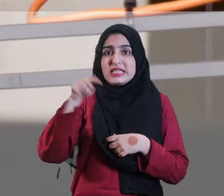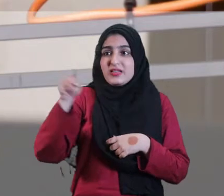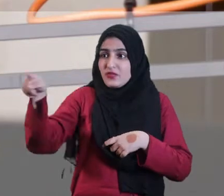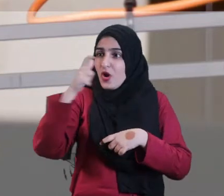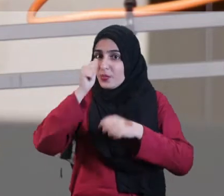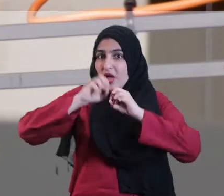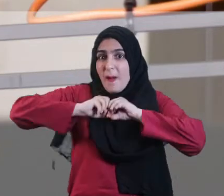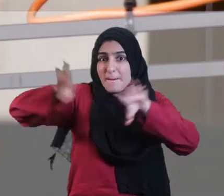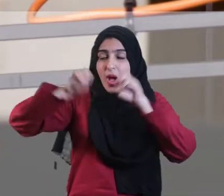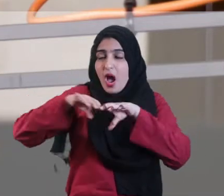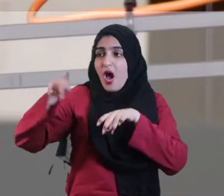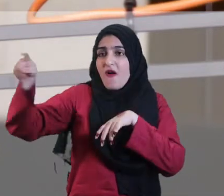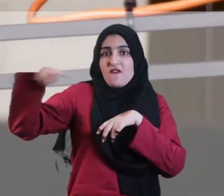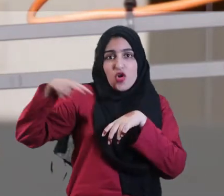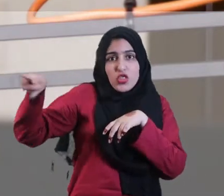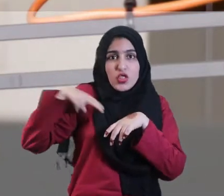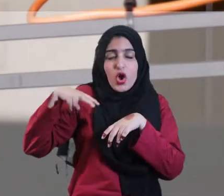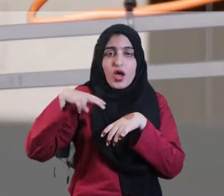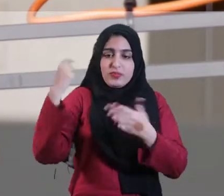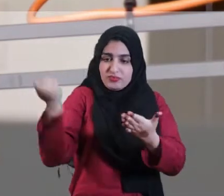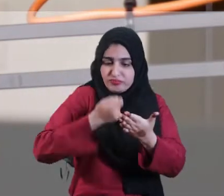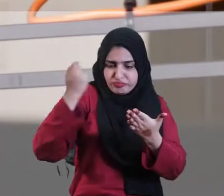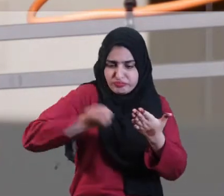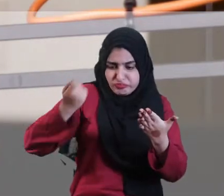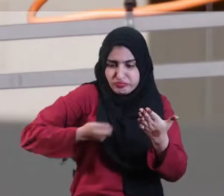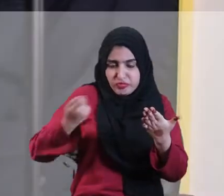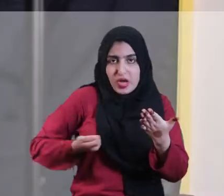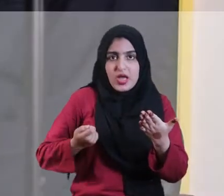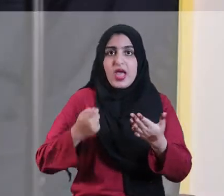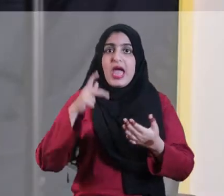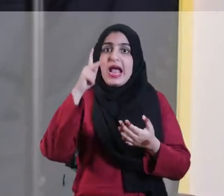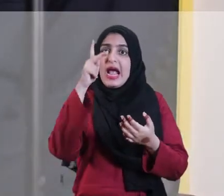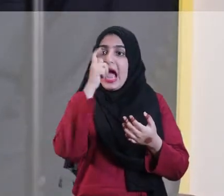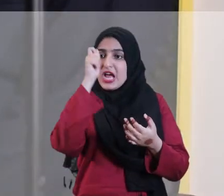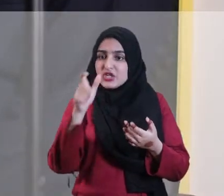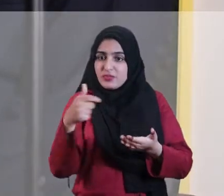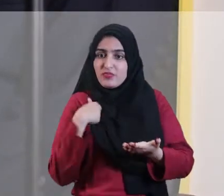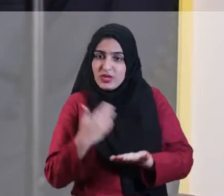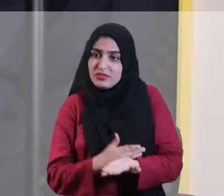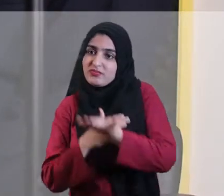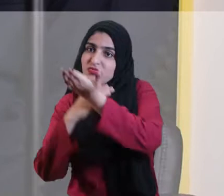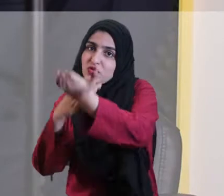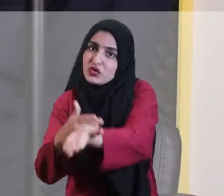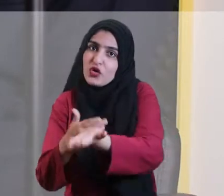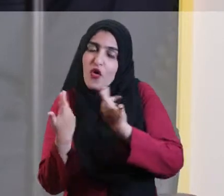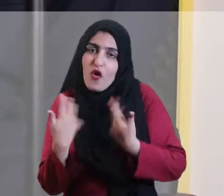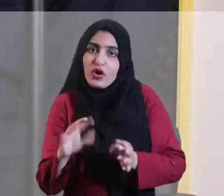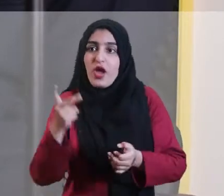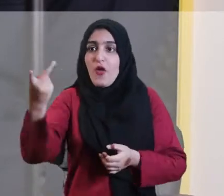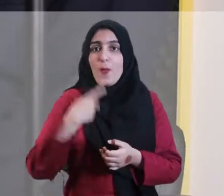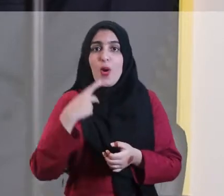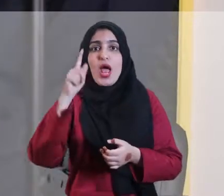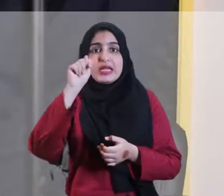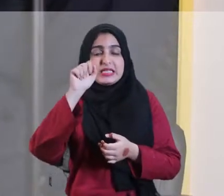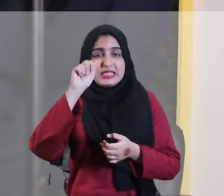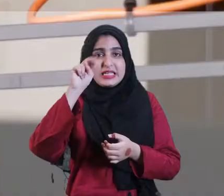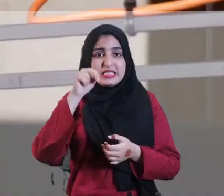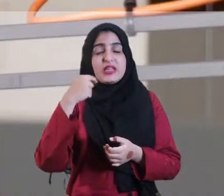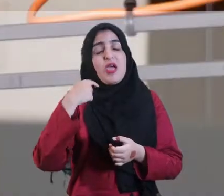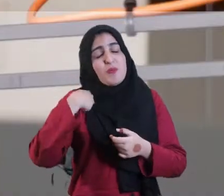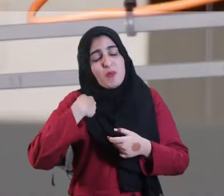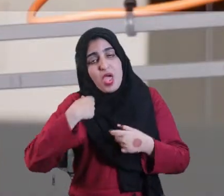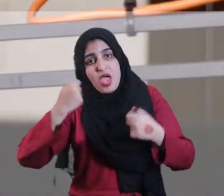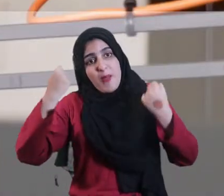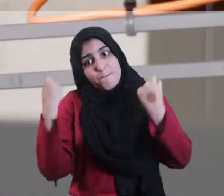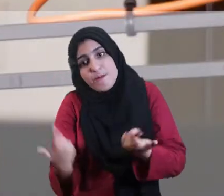डायरेक्टर है हमने डिस्कस करके वेब सीरीज का कांसेप्ट में लिखा वह अंश प्रकाशित कर दिया प्रकाश व्यवस्था एक्साइटिड एंड सैटर्न जिला आजमगढ़ टू माय बेस्ट